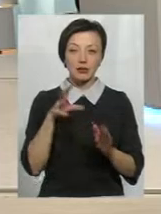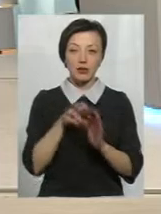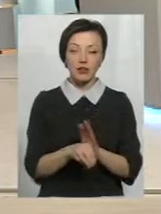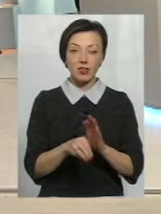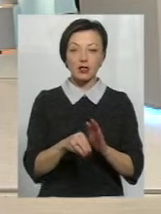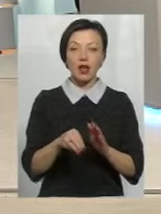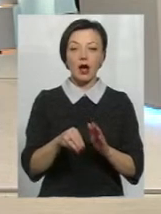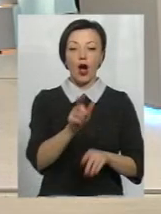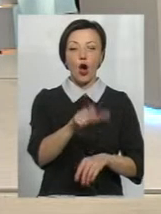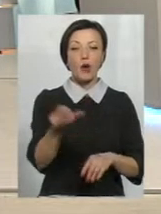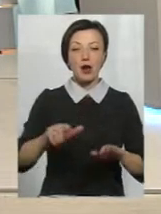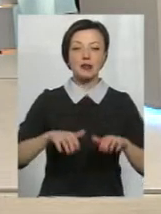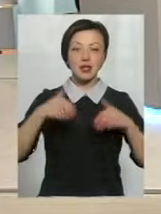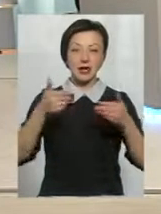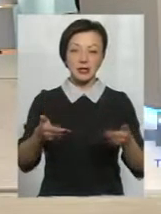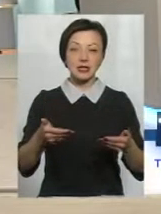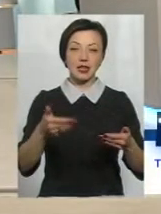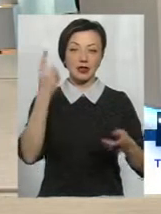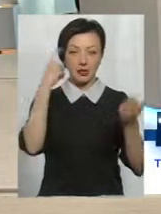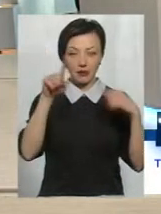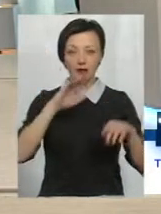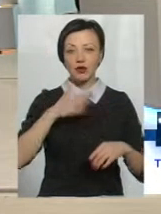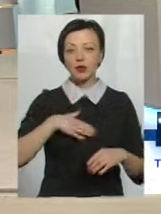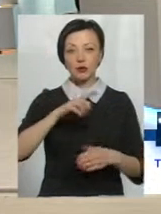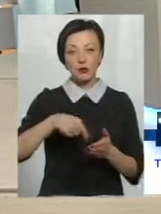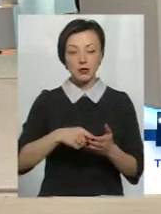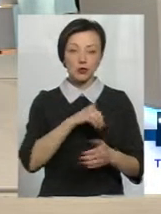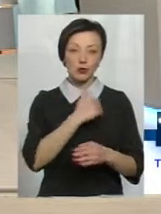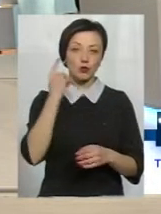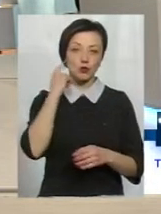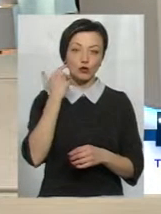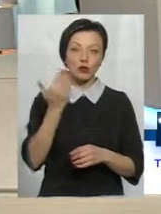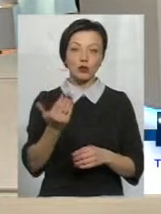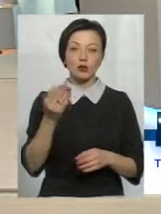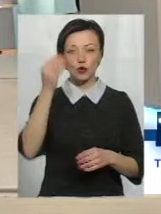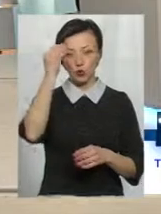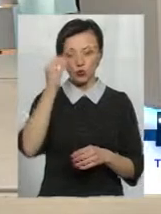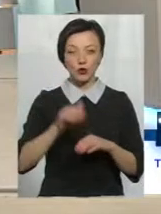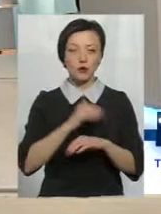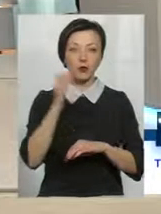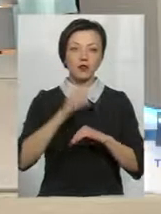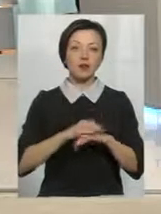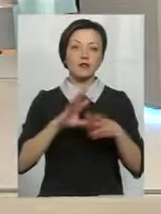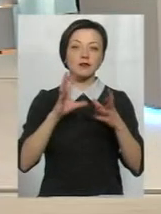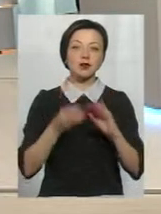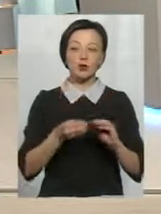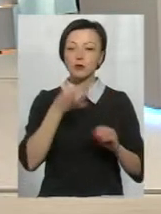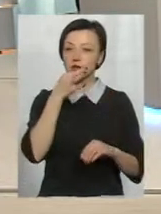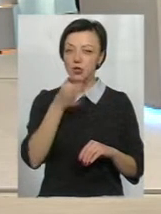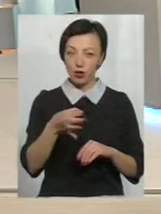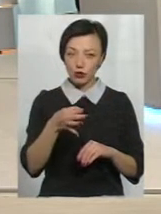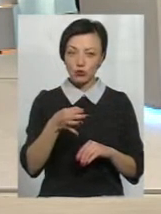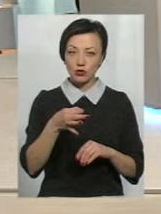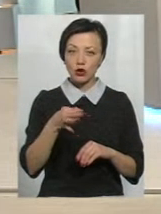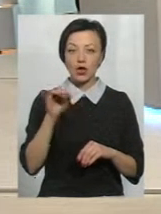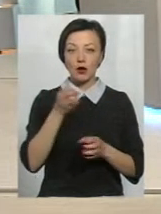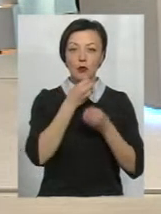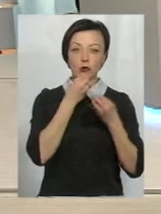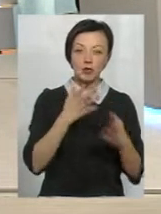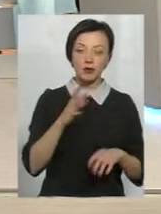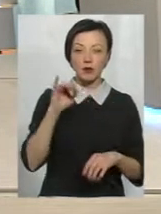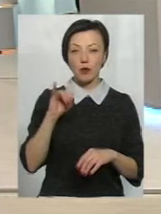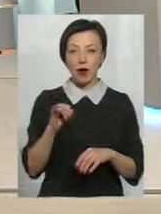громадські ініціативи в нашому місті, що хотілося б вашу думку почути. Доброго вечора. Ну, в цілому скажу і позитивні і